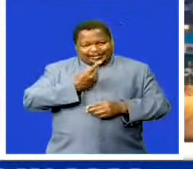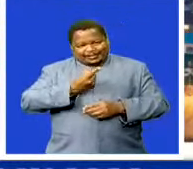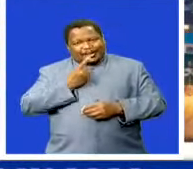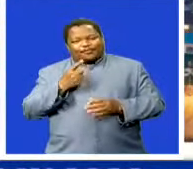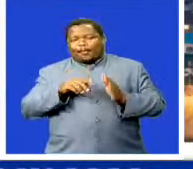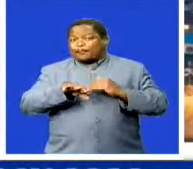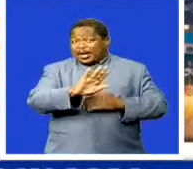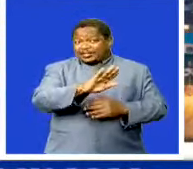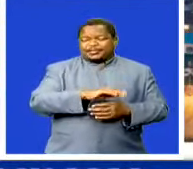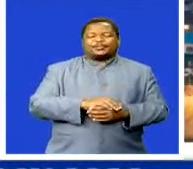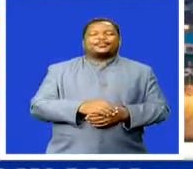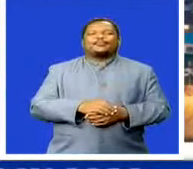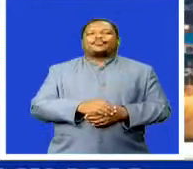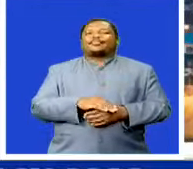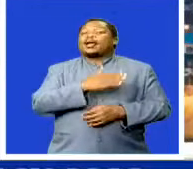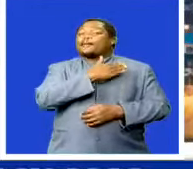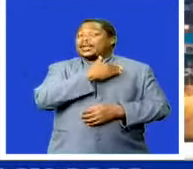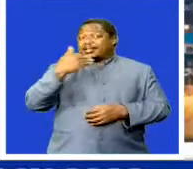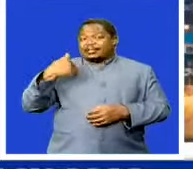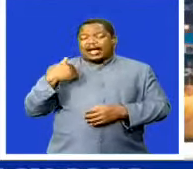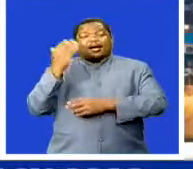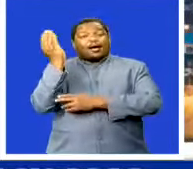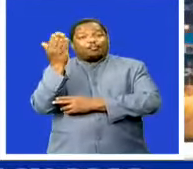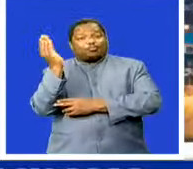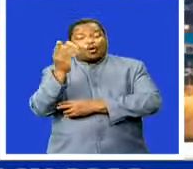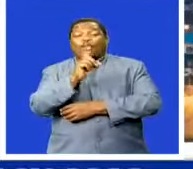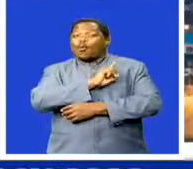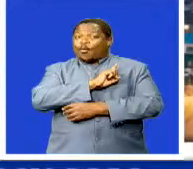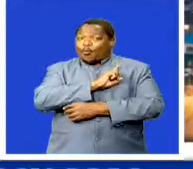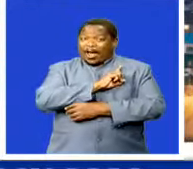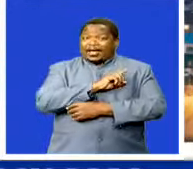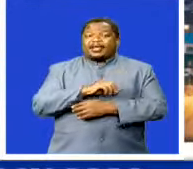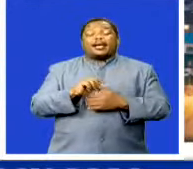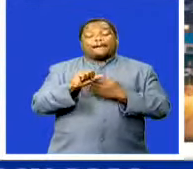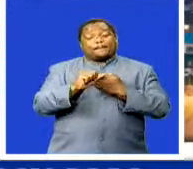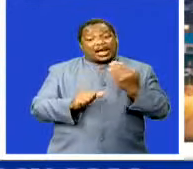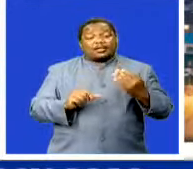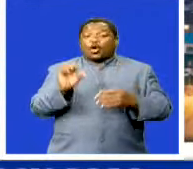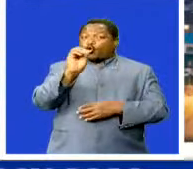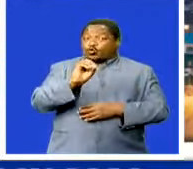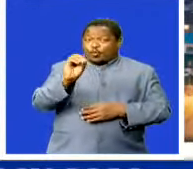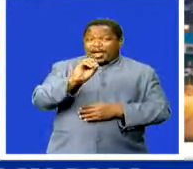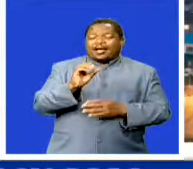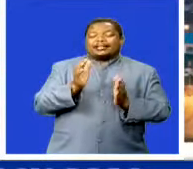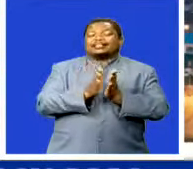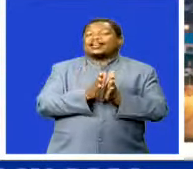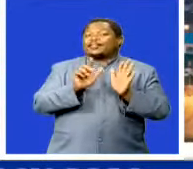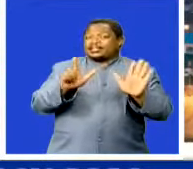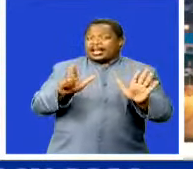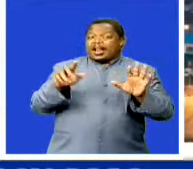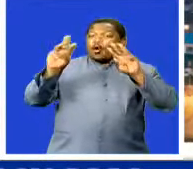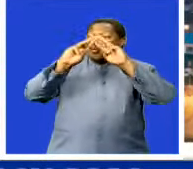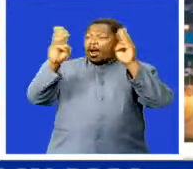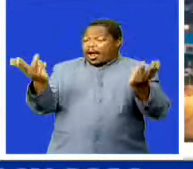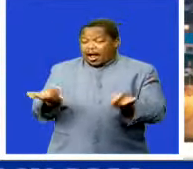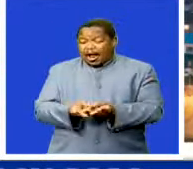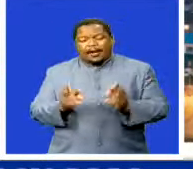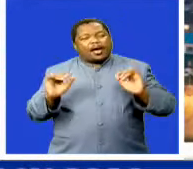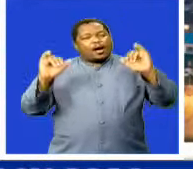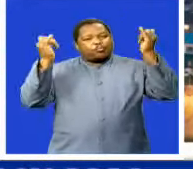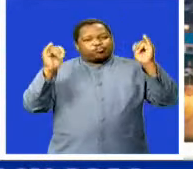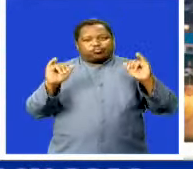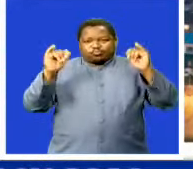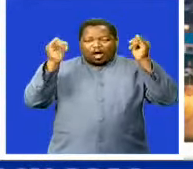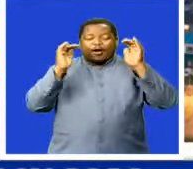ngebumcoka belilanga leligujwa njalo ngenyanga yemphala mhlati lishumi nesikhombisa lelibuke ukuthi onke amave emhlaba abanetindlela